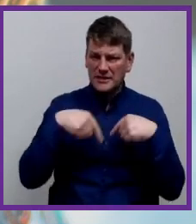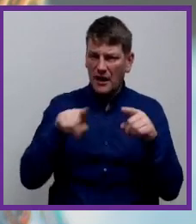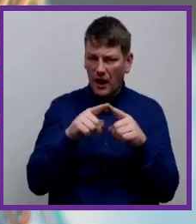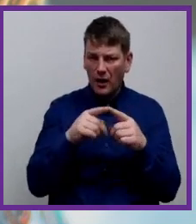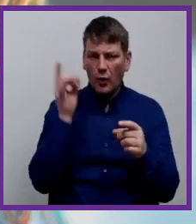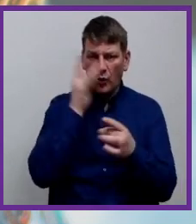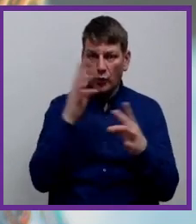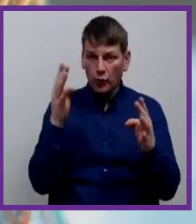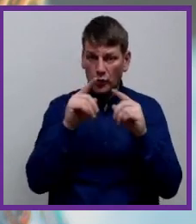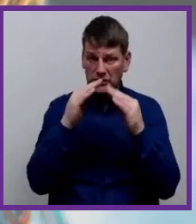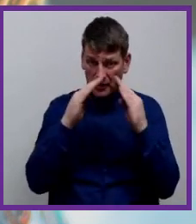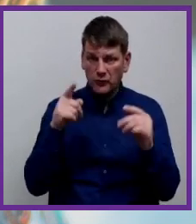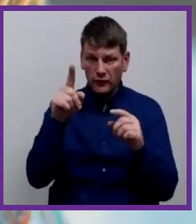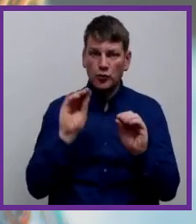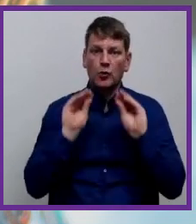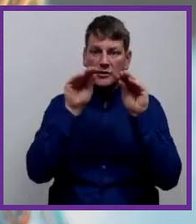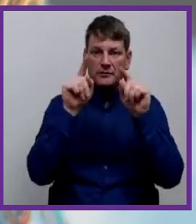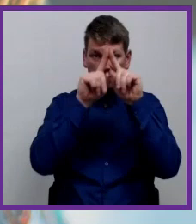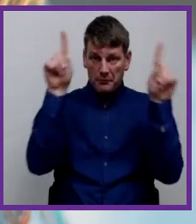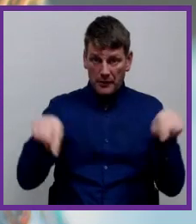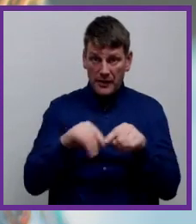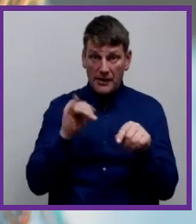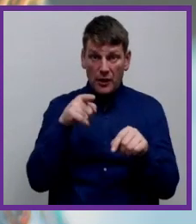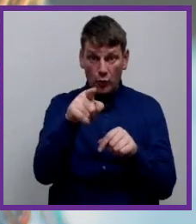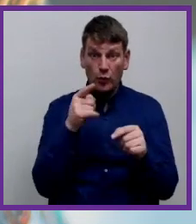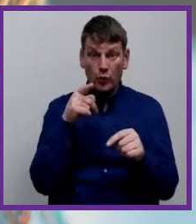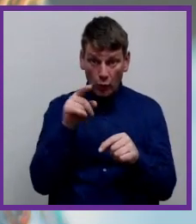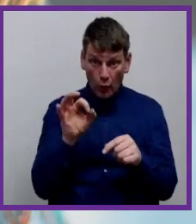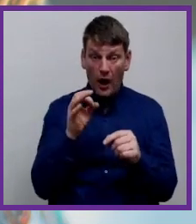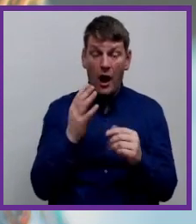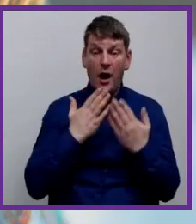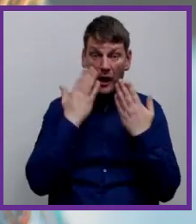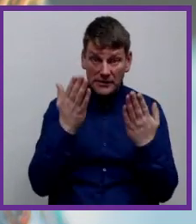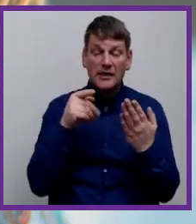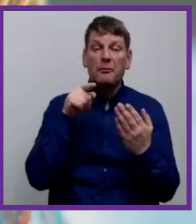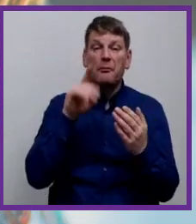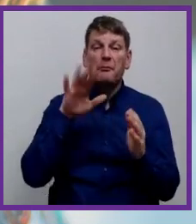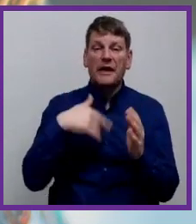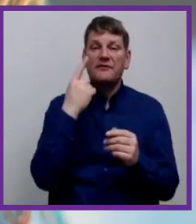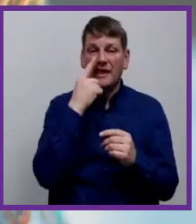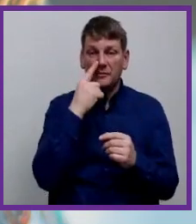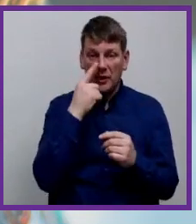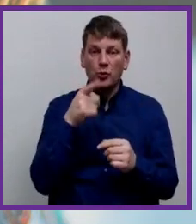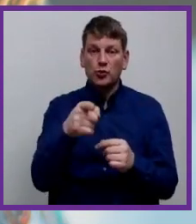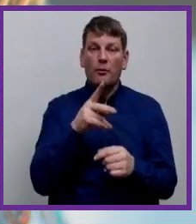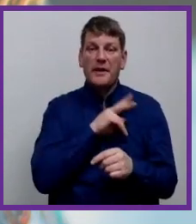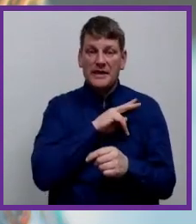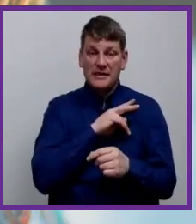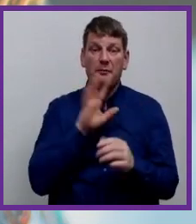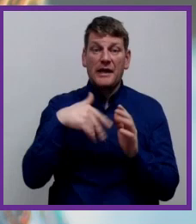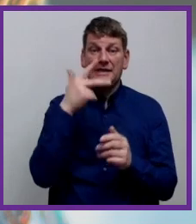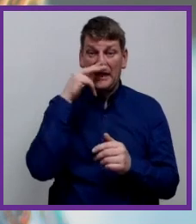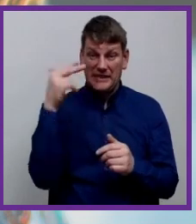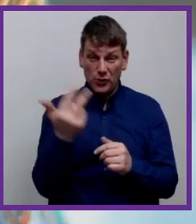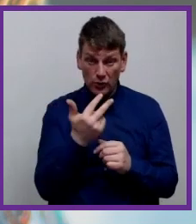uzlīts tādu plakātu ar nosaukumu, ja tu šo lasi pēc vienas minūtes, tu mirsi. Nu, nepagāja ne trīs stundas, ka šis